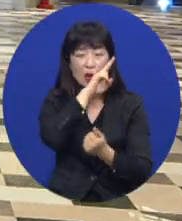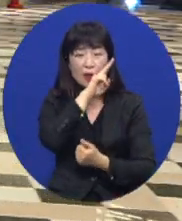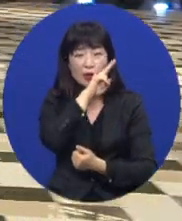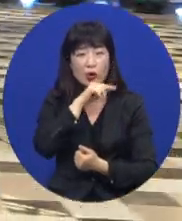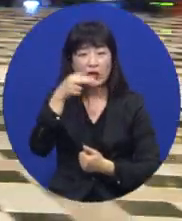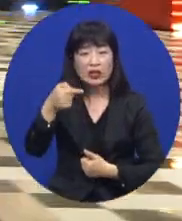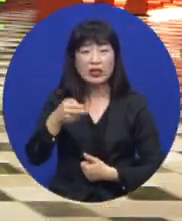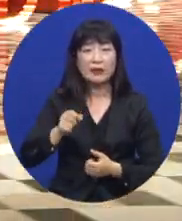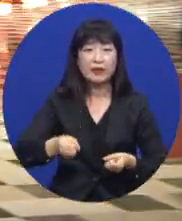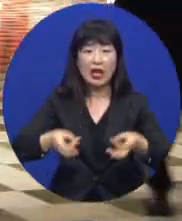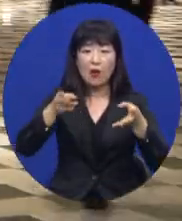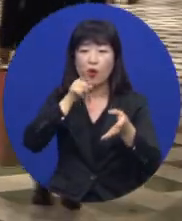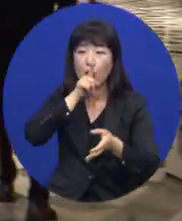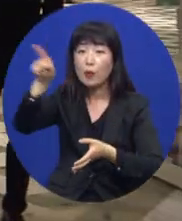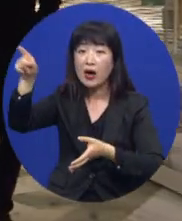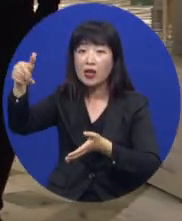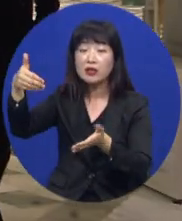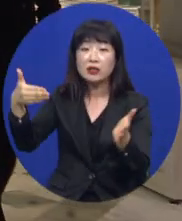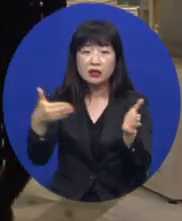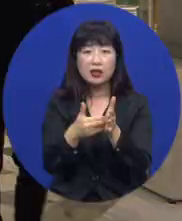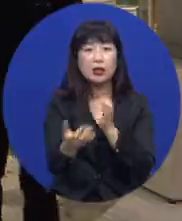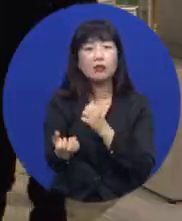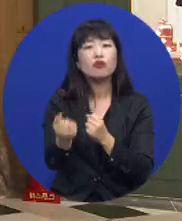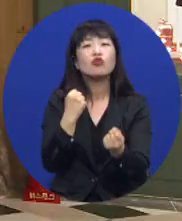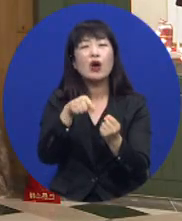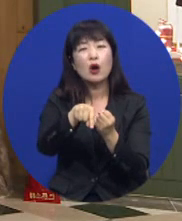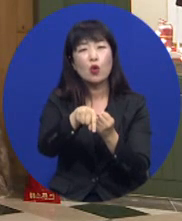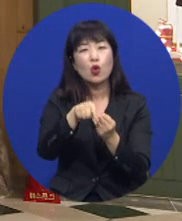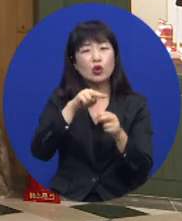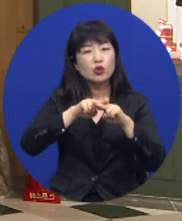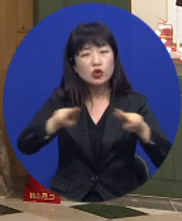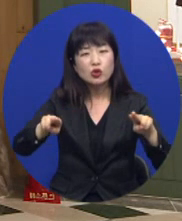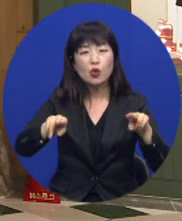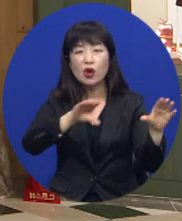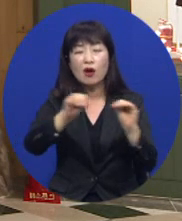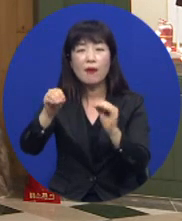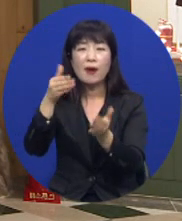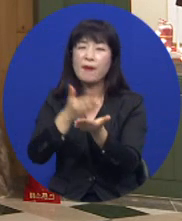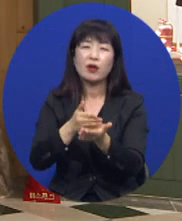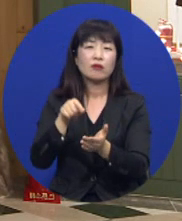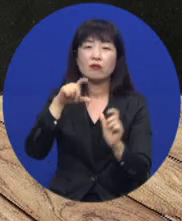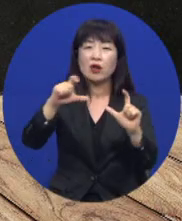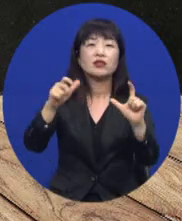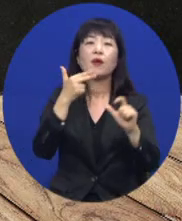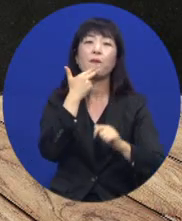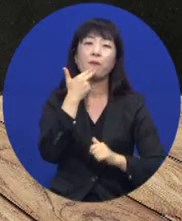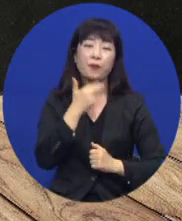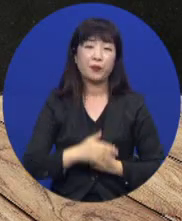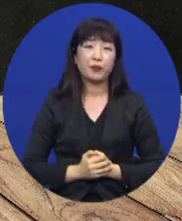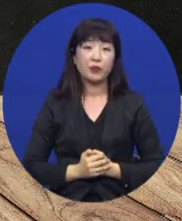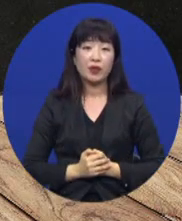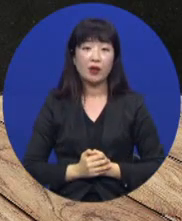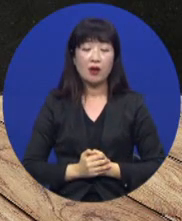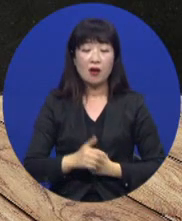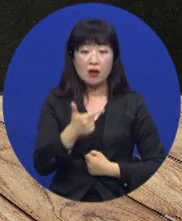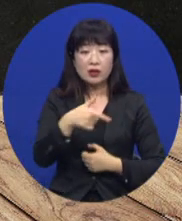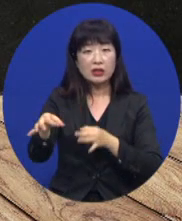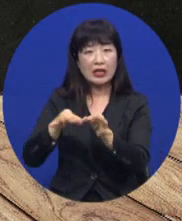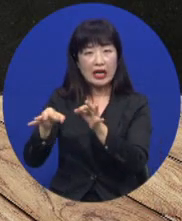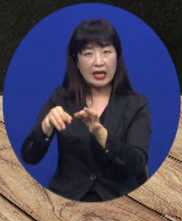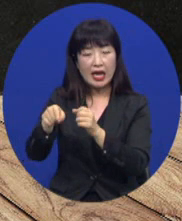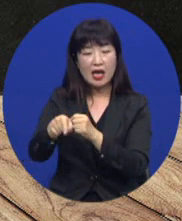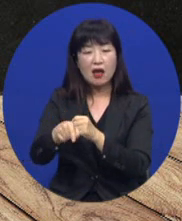경찰에 고발해 놓고 산 영업정지 나 귀도 명령은 내리지 않았습니다 대규모 점포는